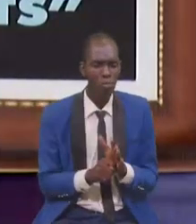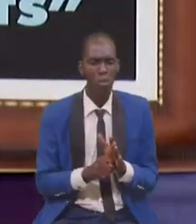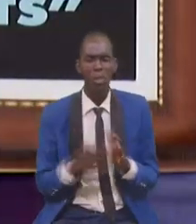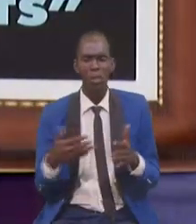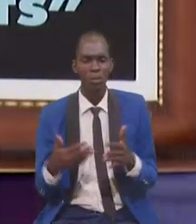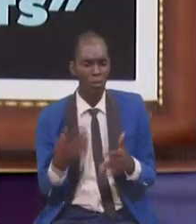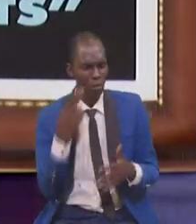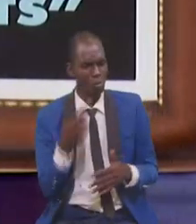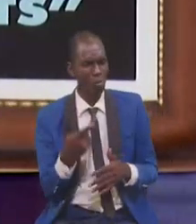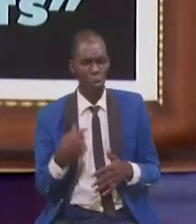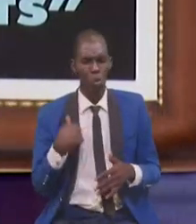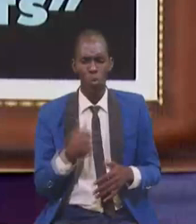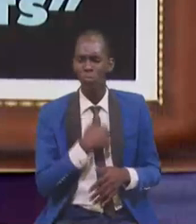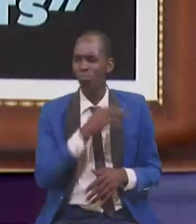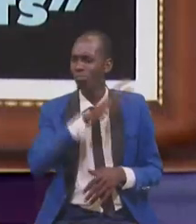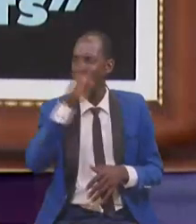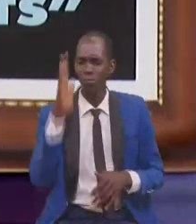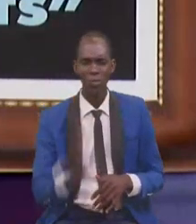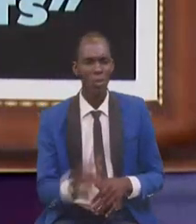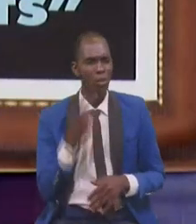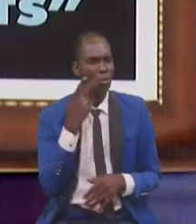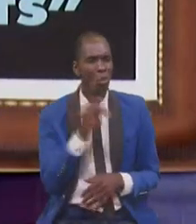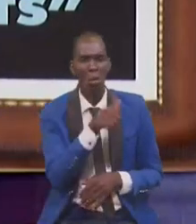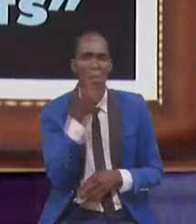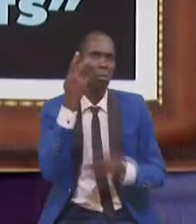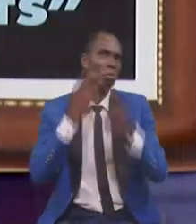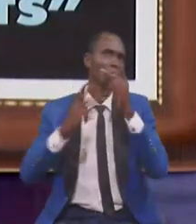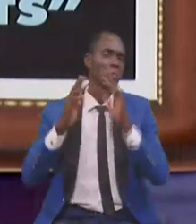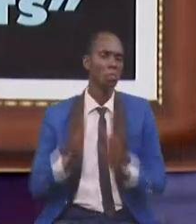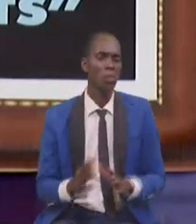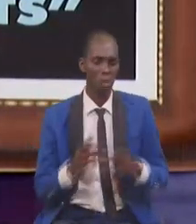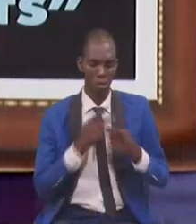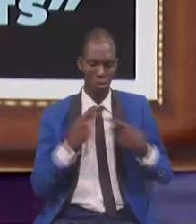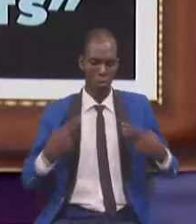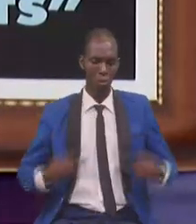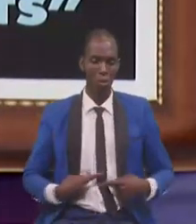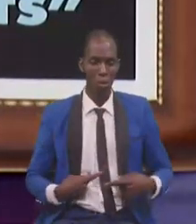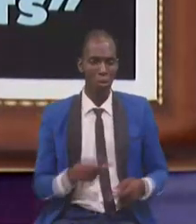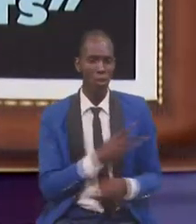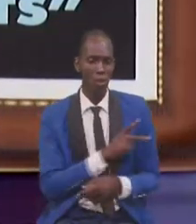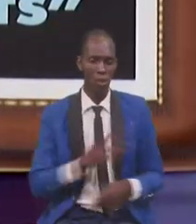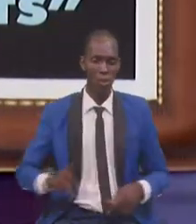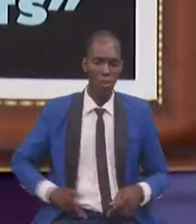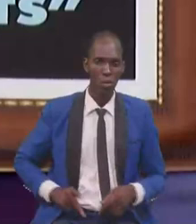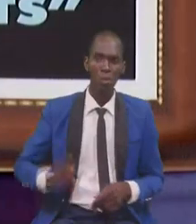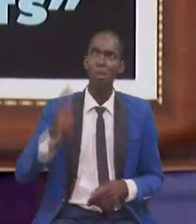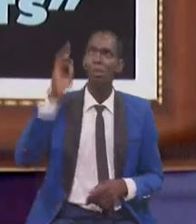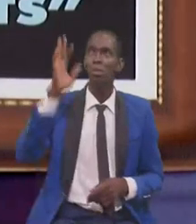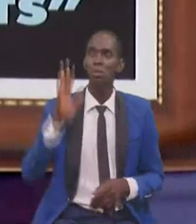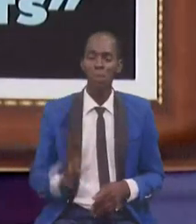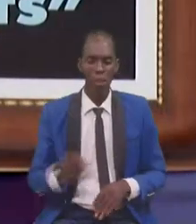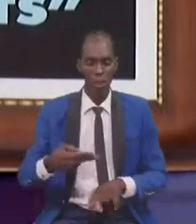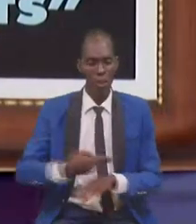l'Ancien Testament, ils ont dit qu'on n'a jamais vu de prophète, de sacrificateur, de roi,